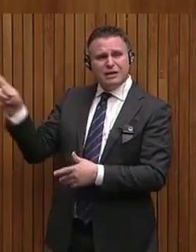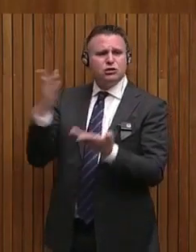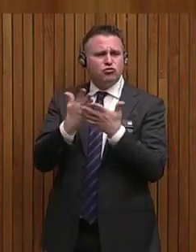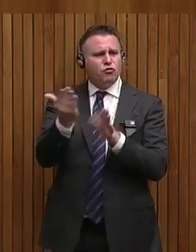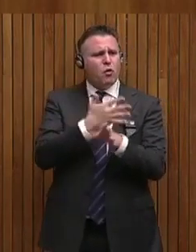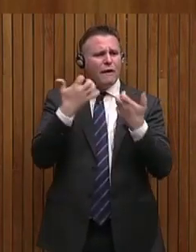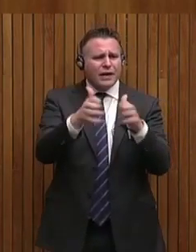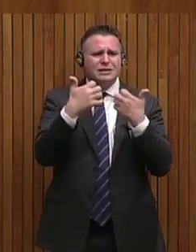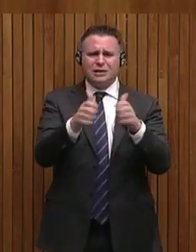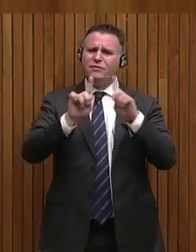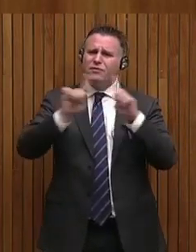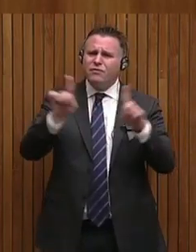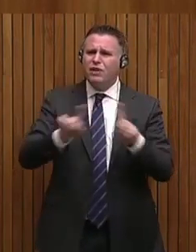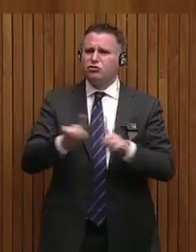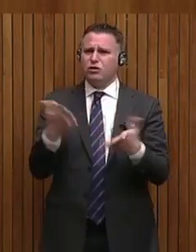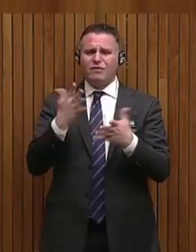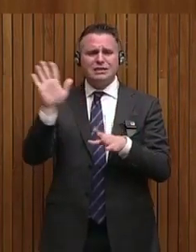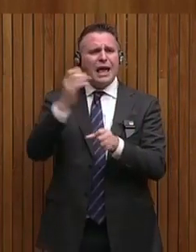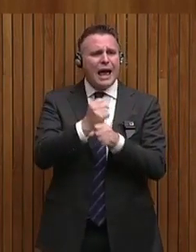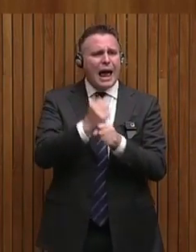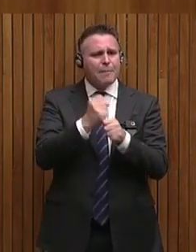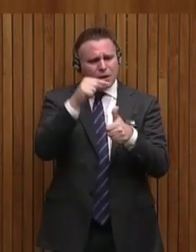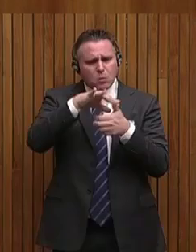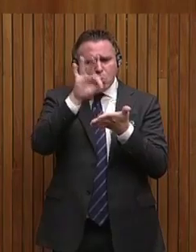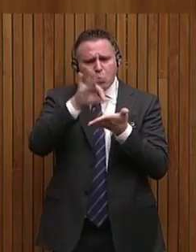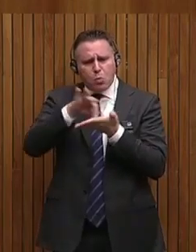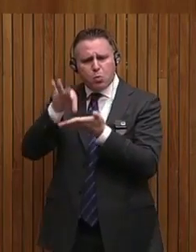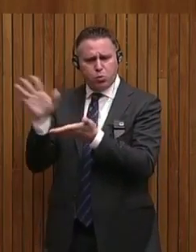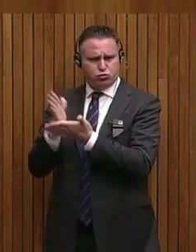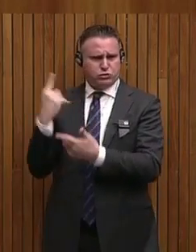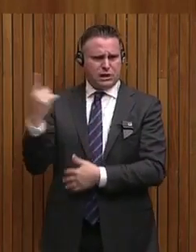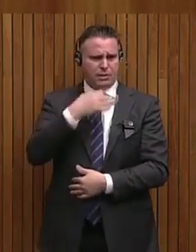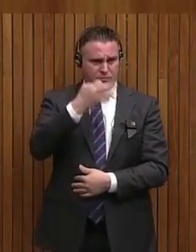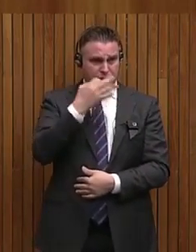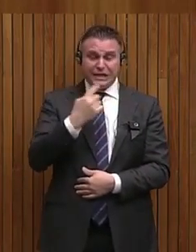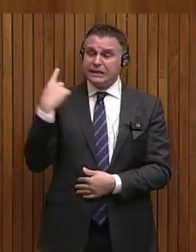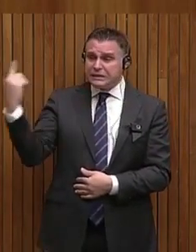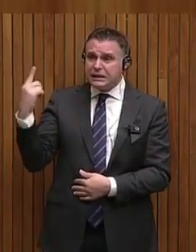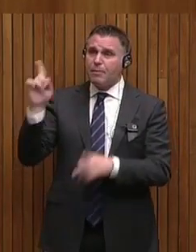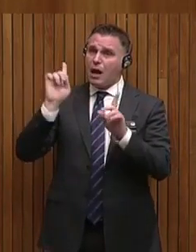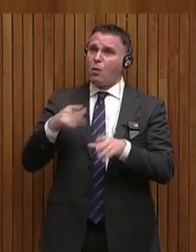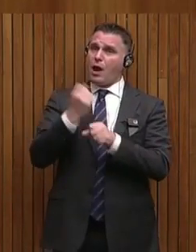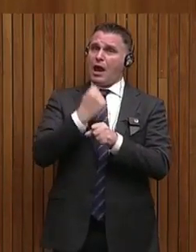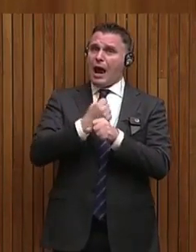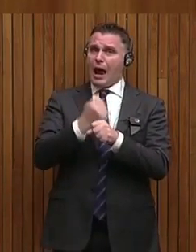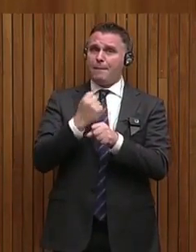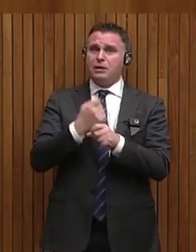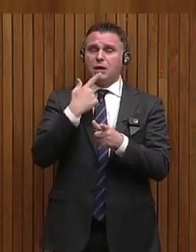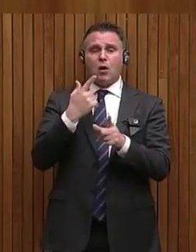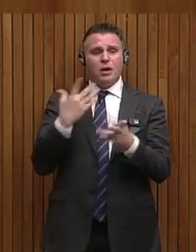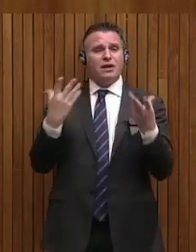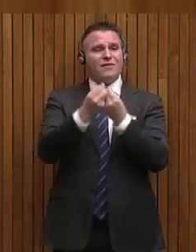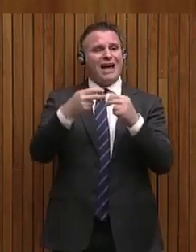die vielfältigen Konventionen und Arbeiten der Vereinten Nationen. Und Sie persönlich haben ja auch immer diese Arbeit der